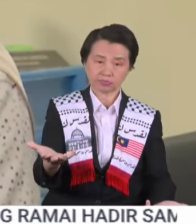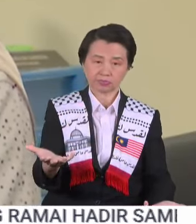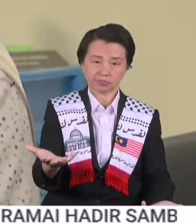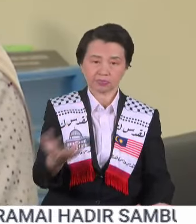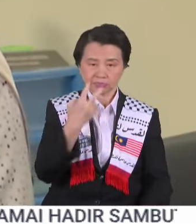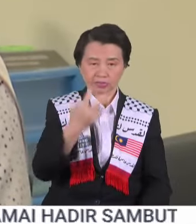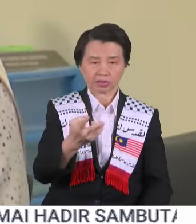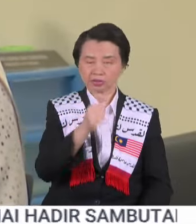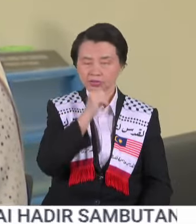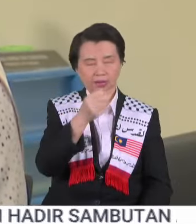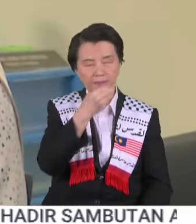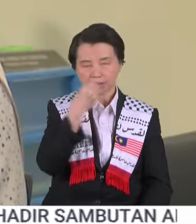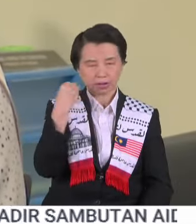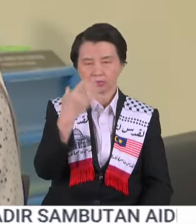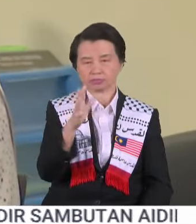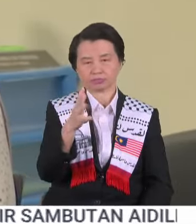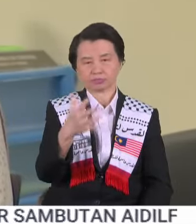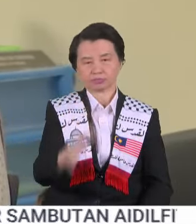memang tak baliklah.